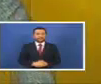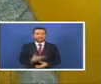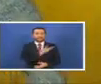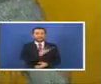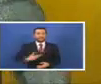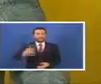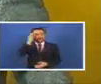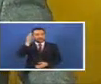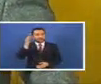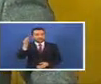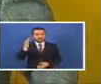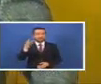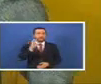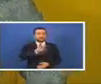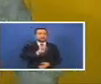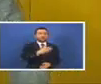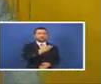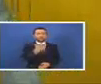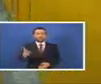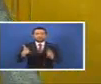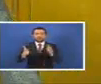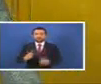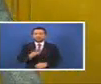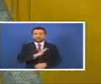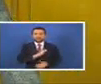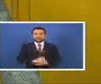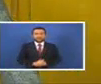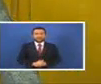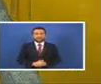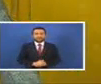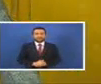Sevgili akademisyen hocalarımız buradalar.